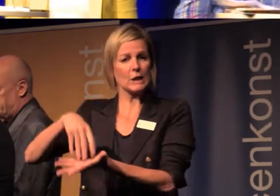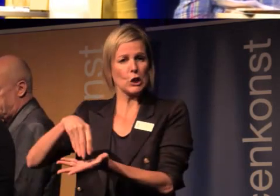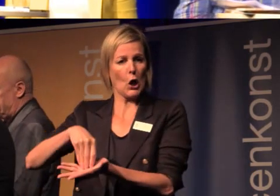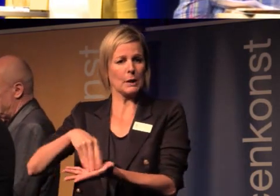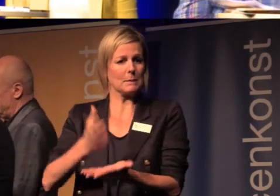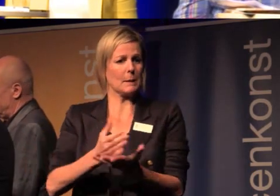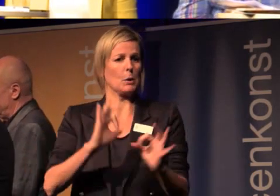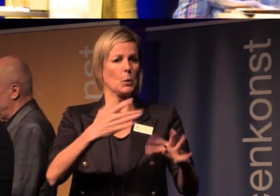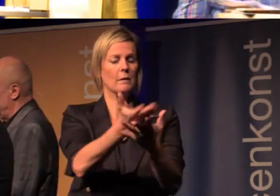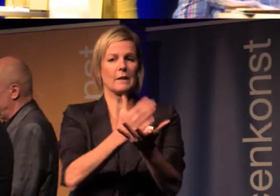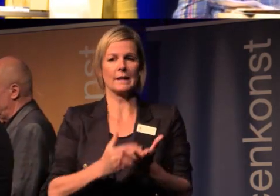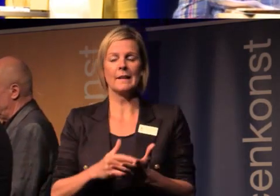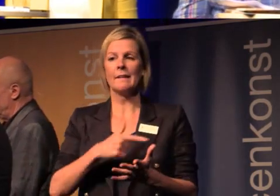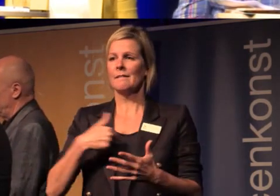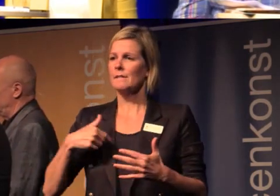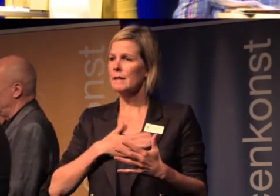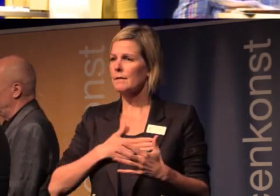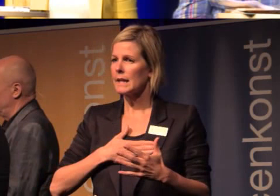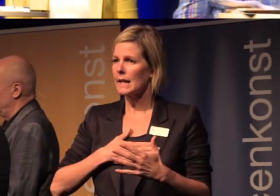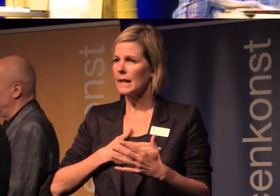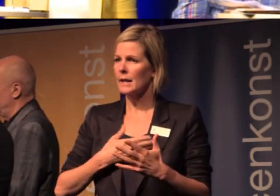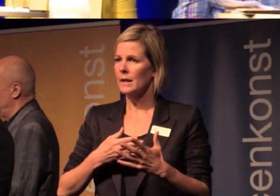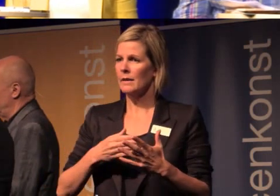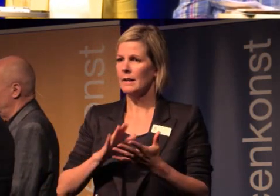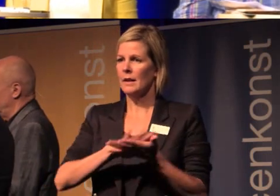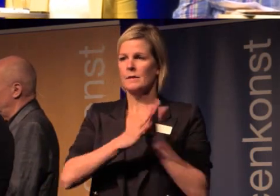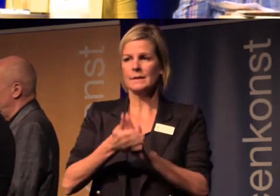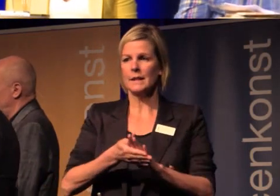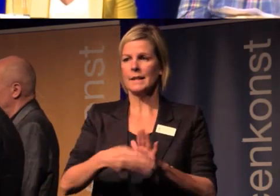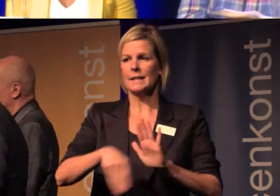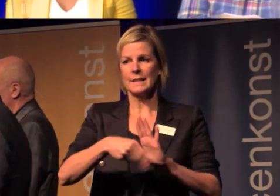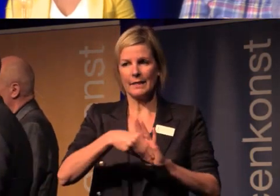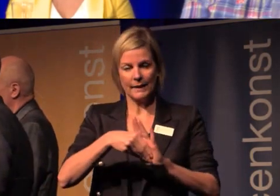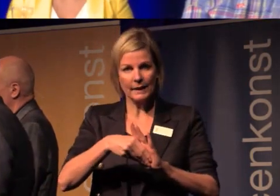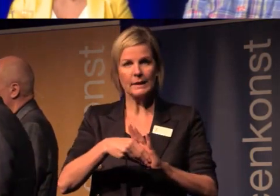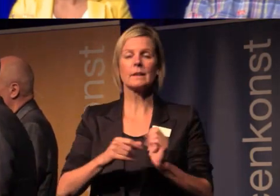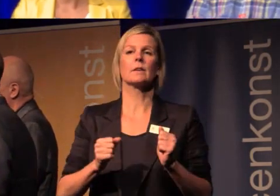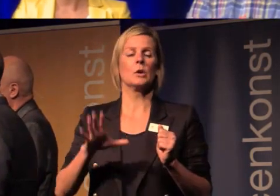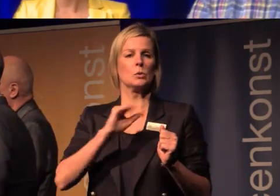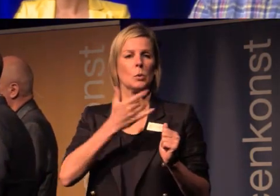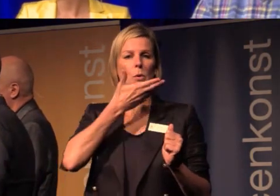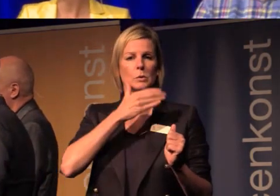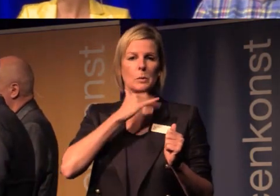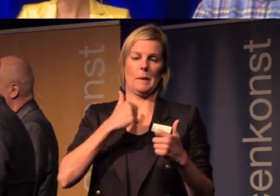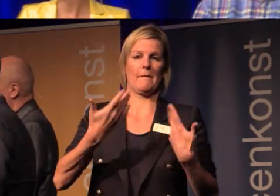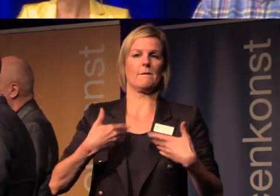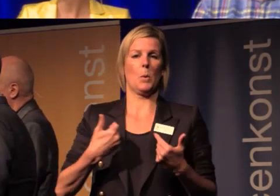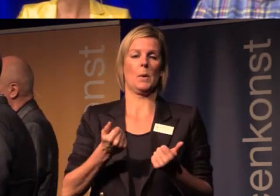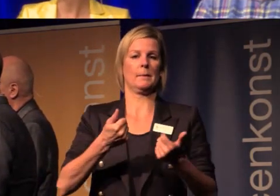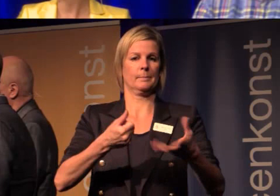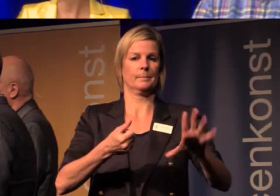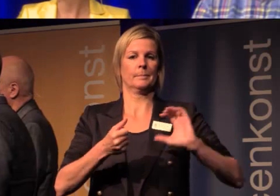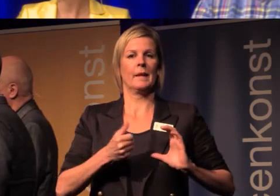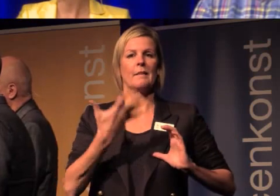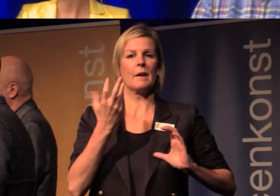en omställningsersättning för människor som måste pensionera sig från scenen i unga år. En omställningsersättning på 5 år där man kan utbilda sig